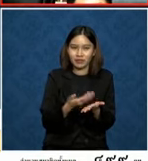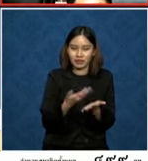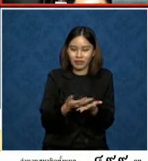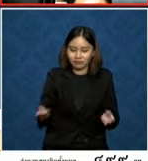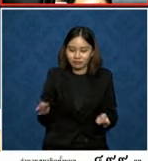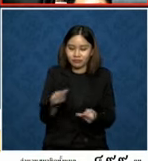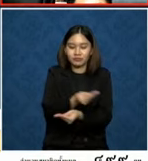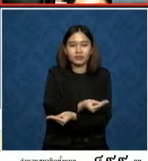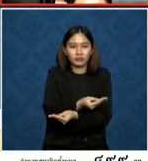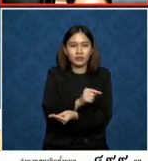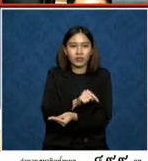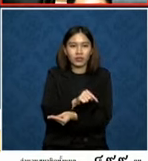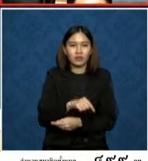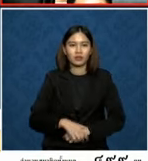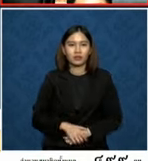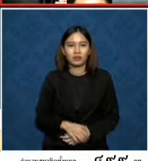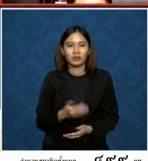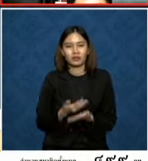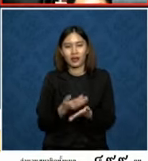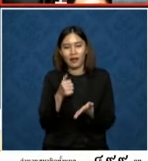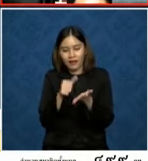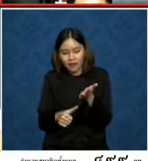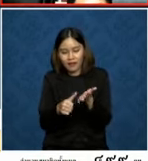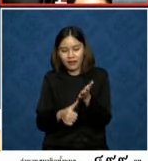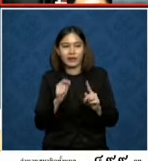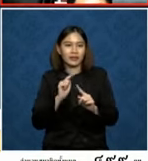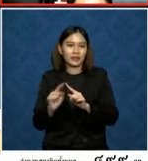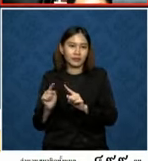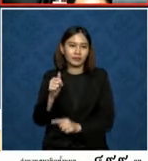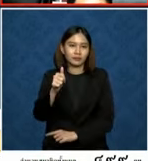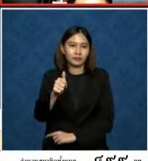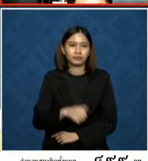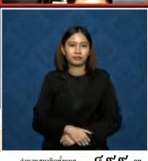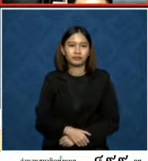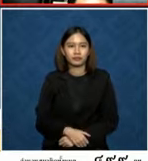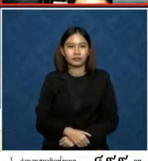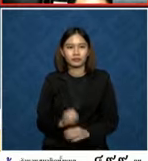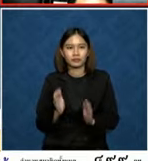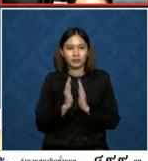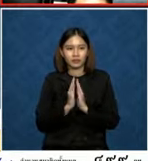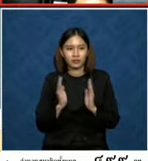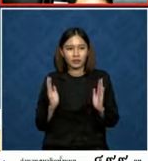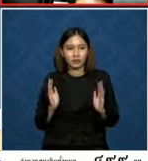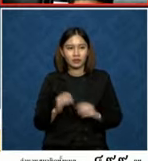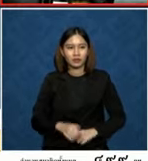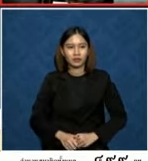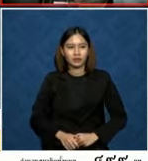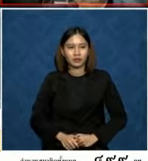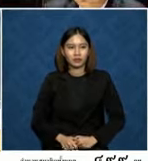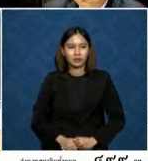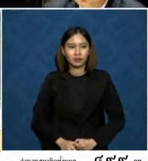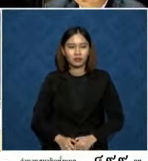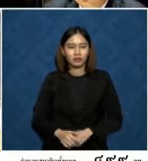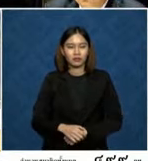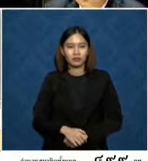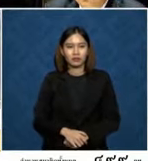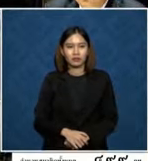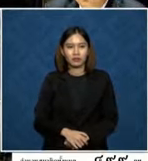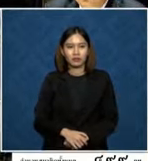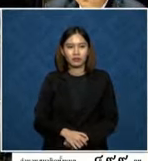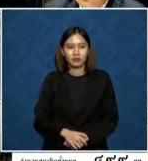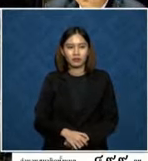ใช้หนี้ที่เกิดก่อขึ้นนะครับท่านประธานครับขอกราบขอบพระคุณครับ ขอบคุณครับต่อไปท่าน